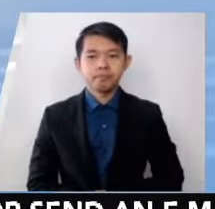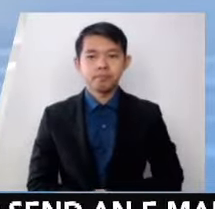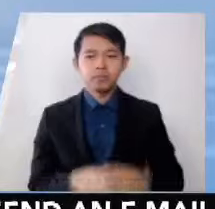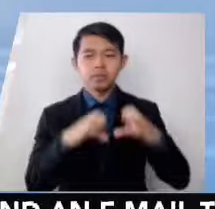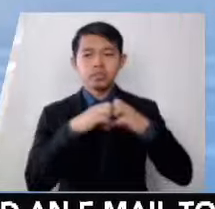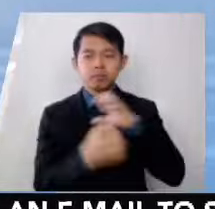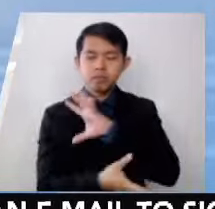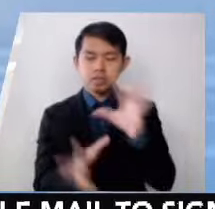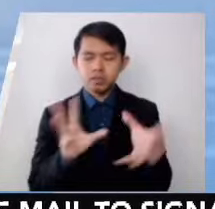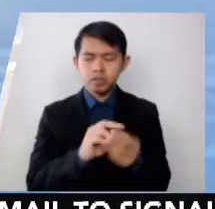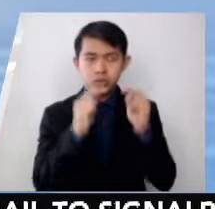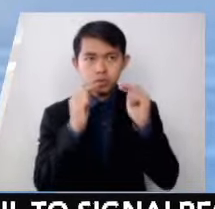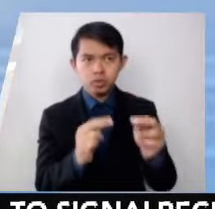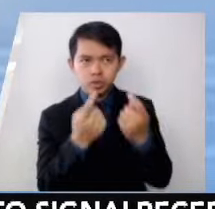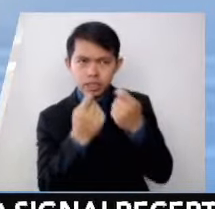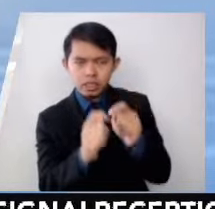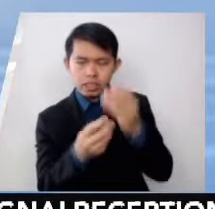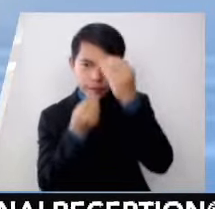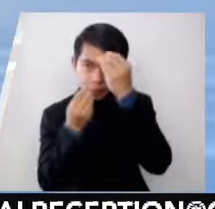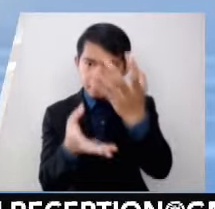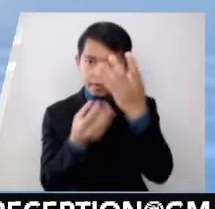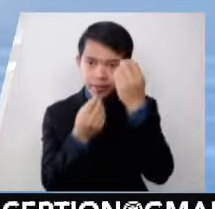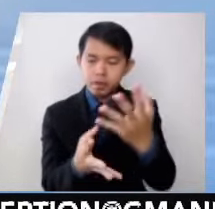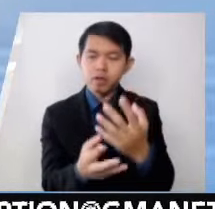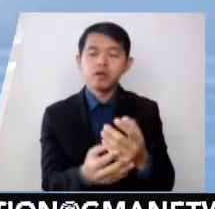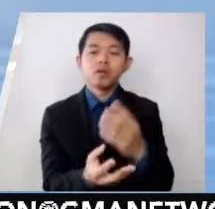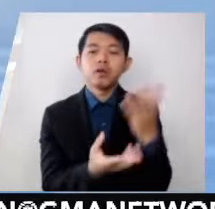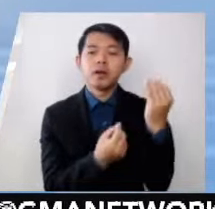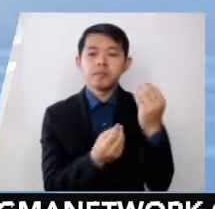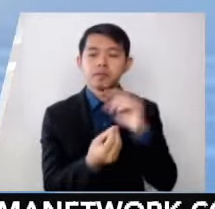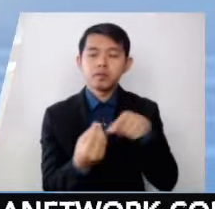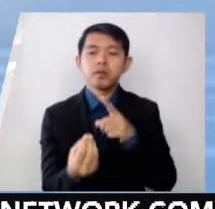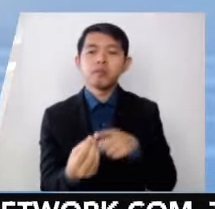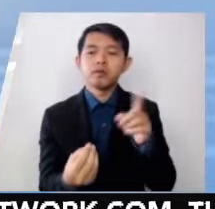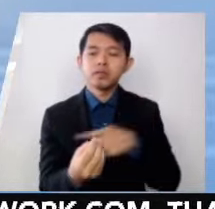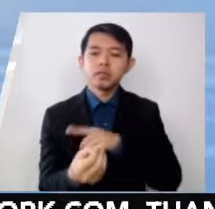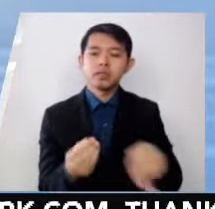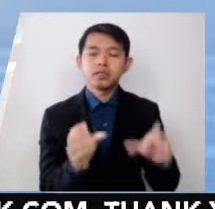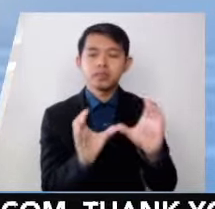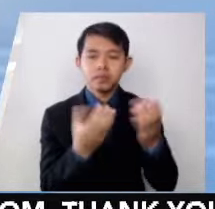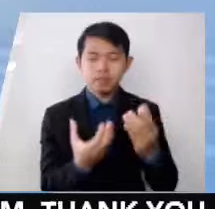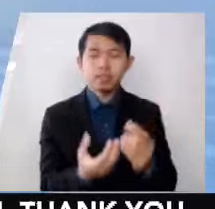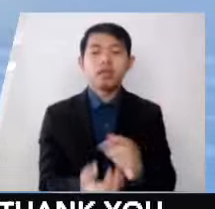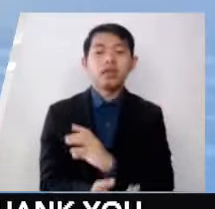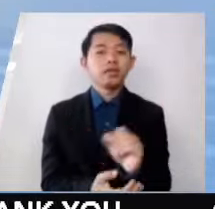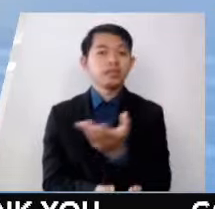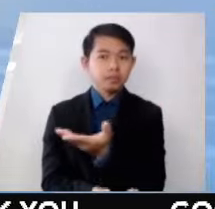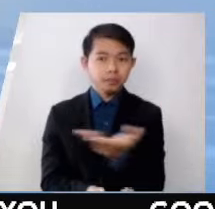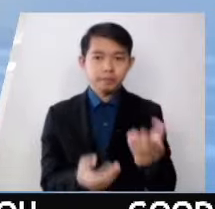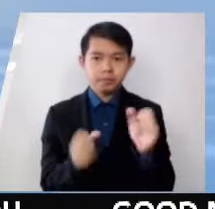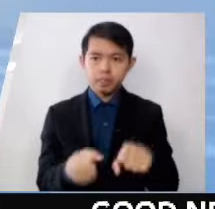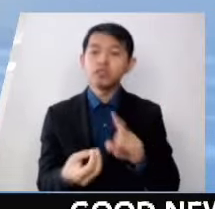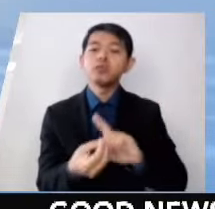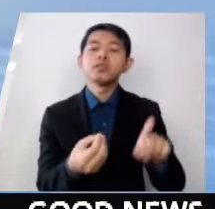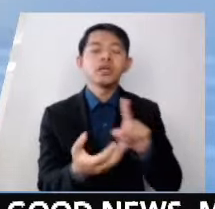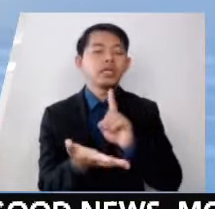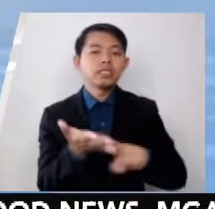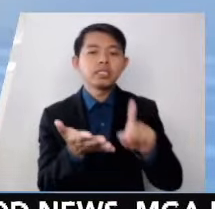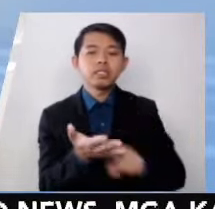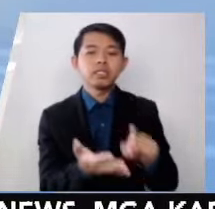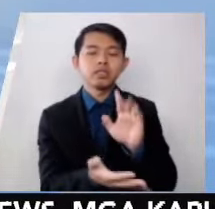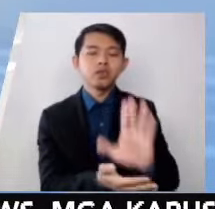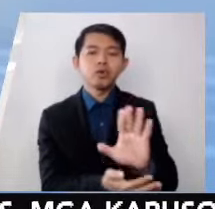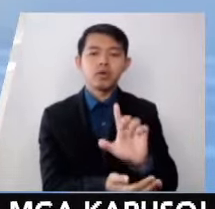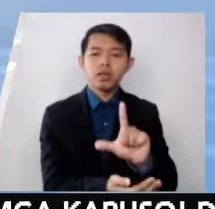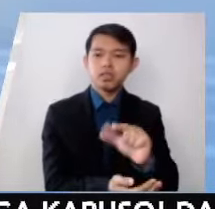mga pinakabagong anunsyo ng suspensyon ng klase. Pwede niyo rin pong i-check sa inyong LGU kung may anunsyo na. Abiso naman